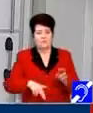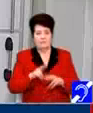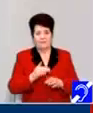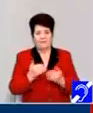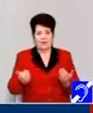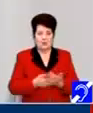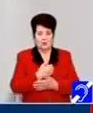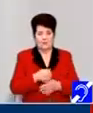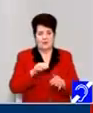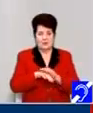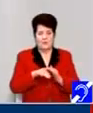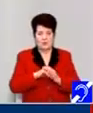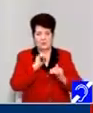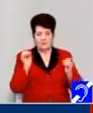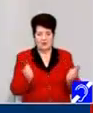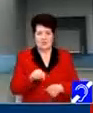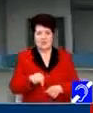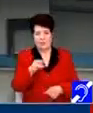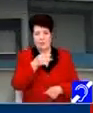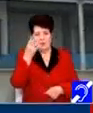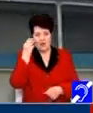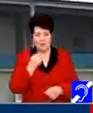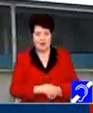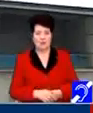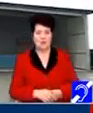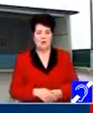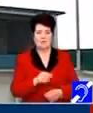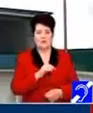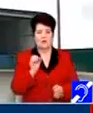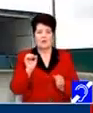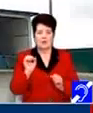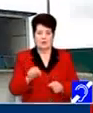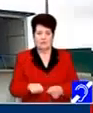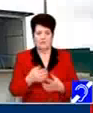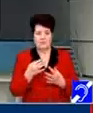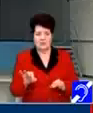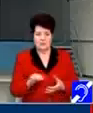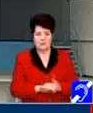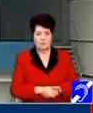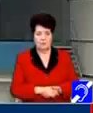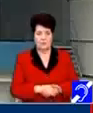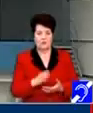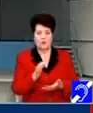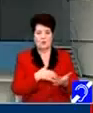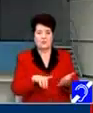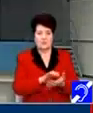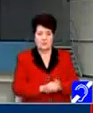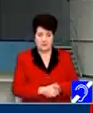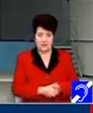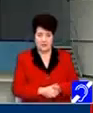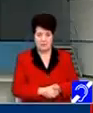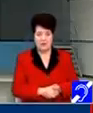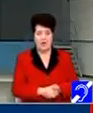mai inovativ depozit frigorific din Republica Moldova. Depozitul frigorific dispune de un sistem de păstrare